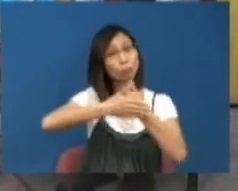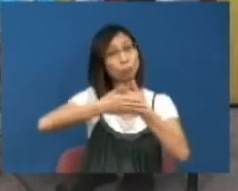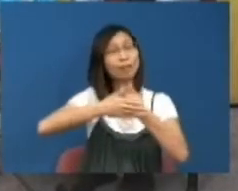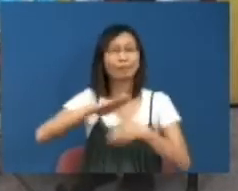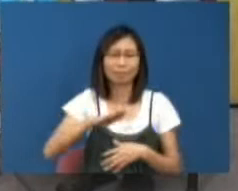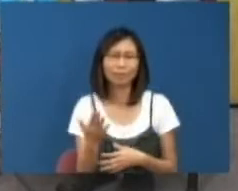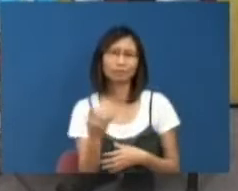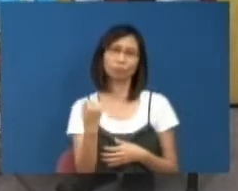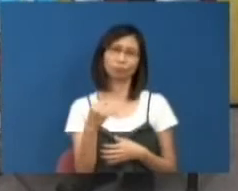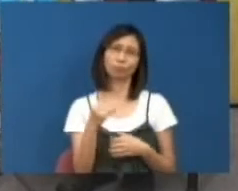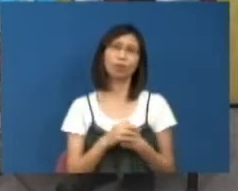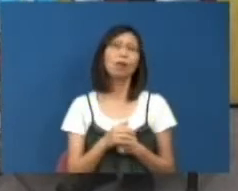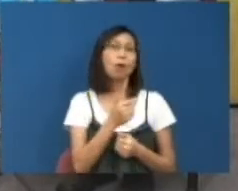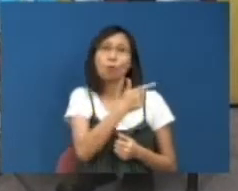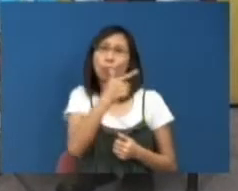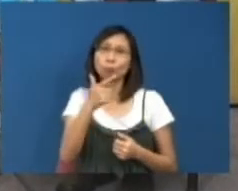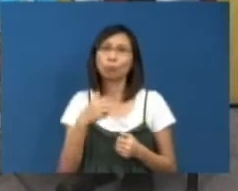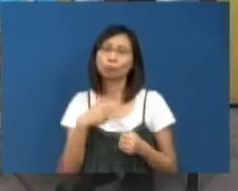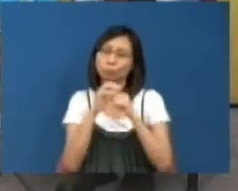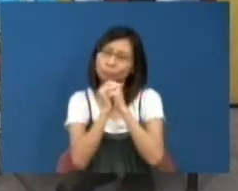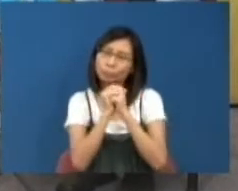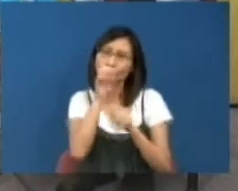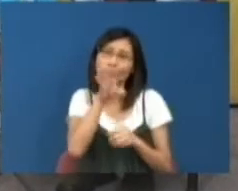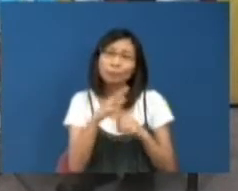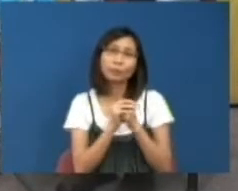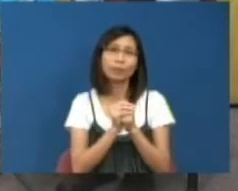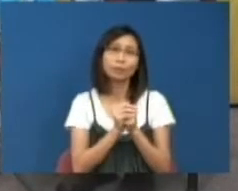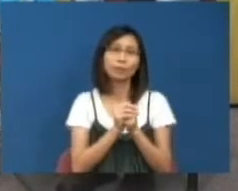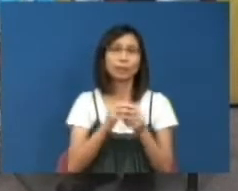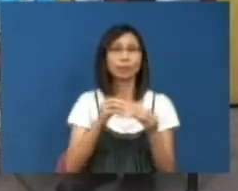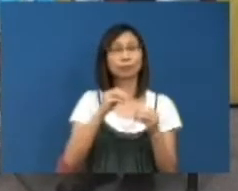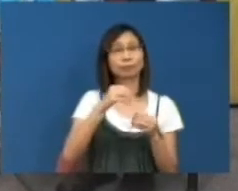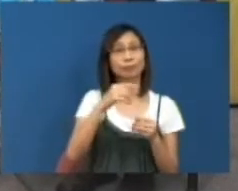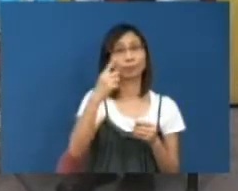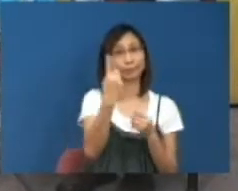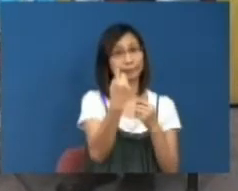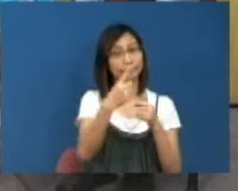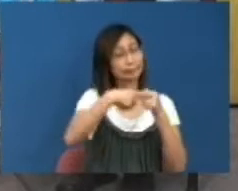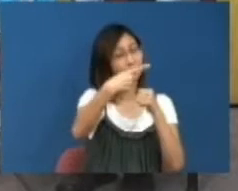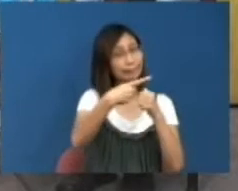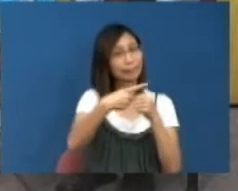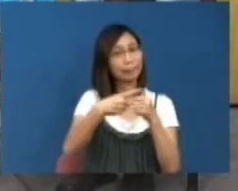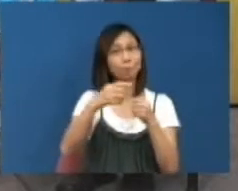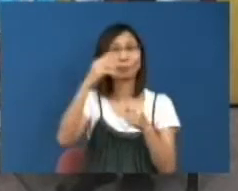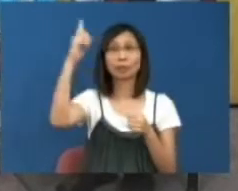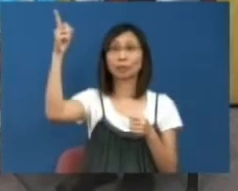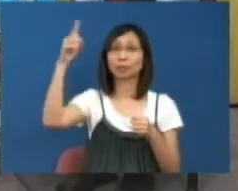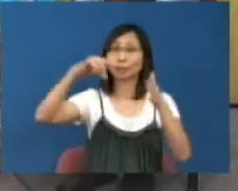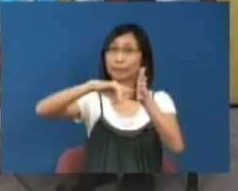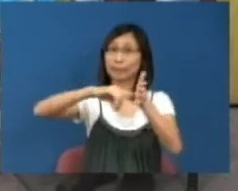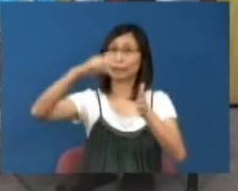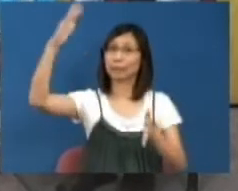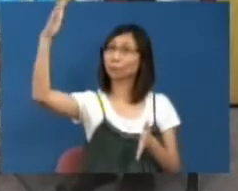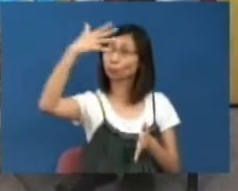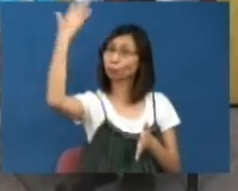嗰個能源嘅轉移啊，啲熱氣啊，我講緊一咧就係本身個冷氣機嘅散熱器又打出嚟啦，第二就係頭先